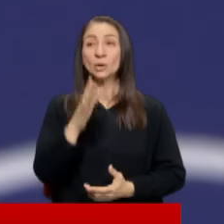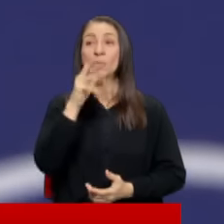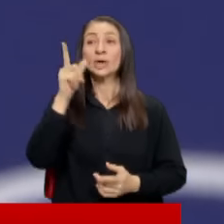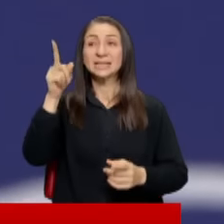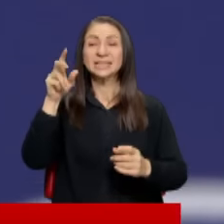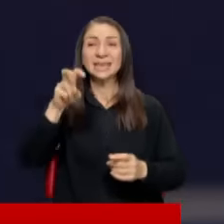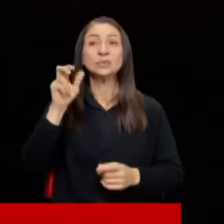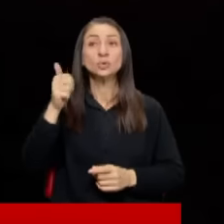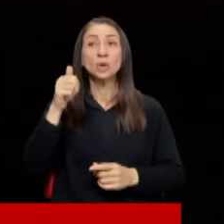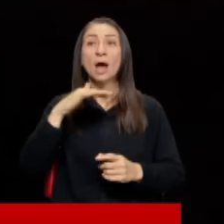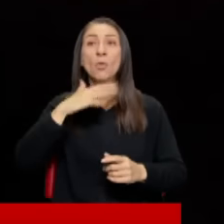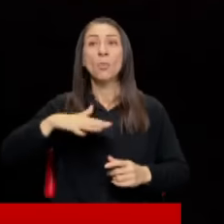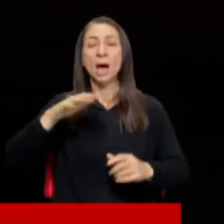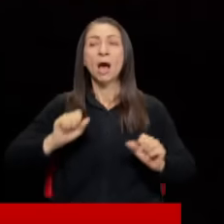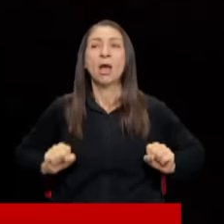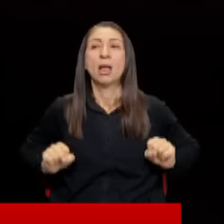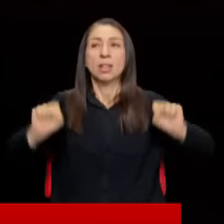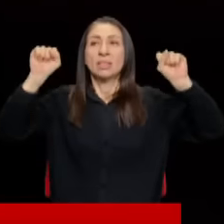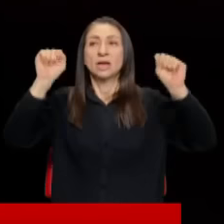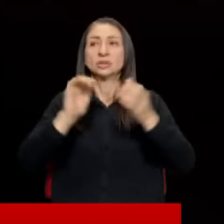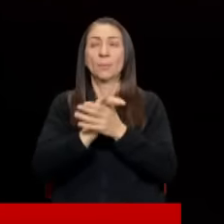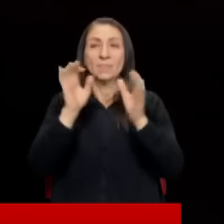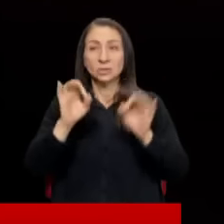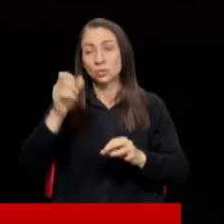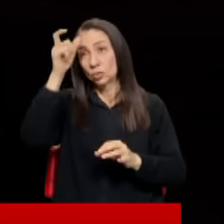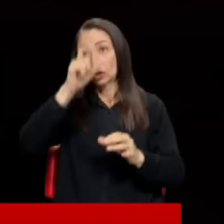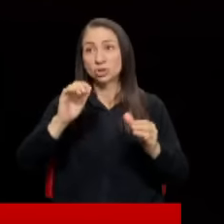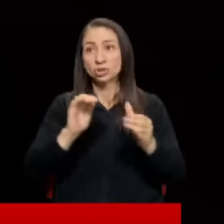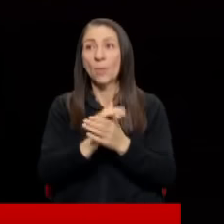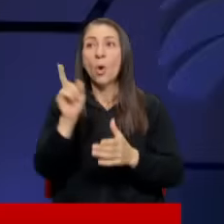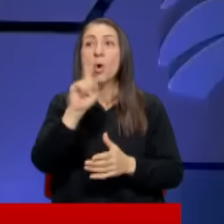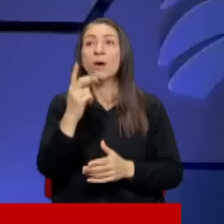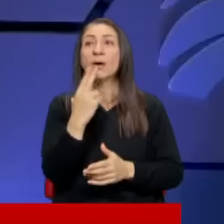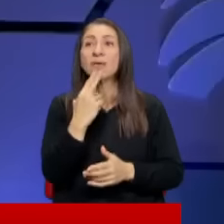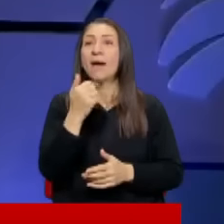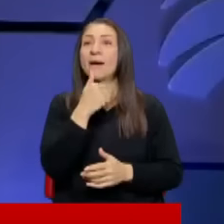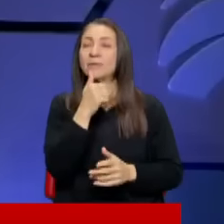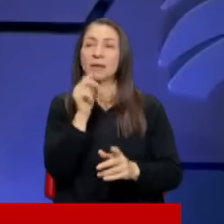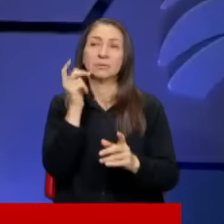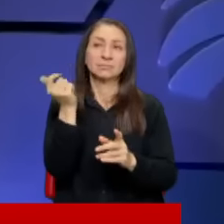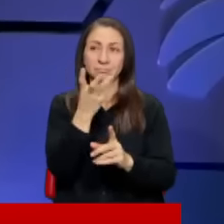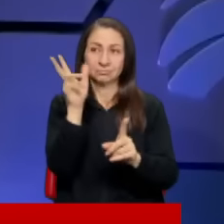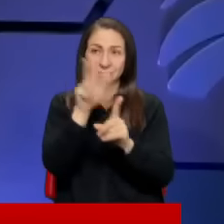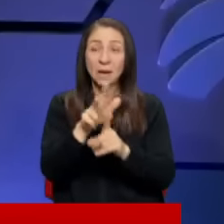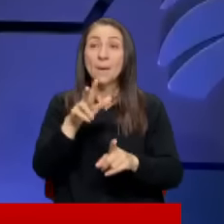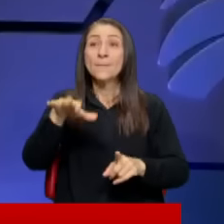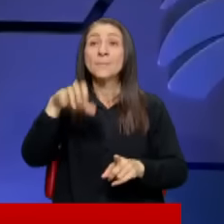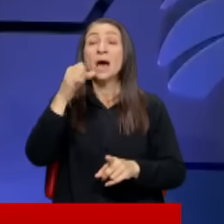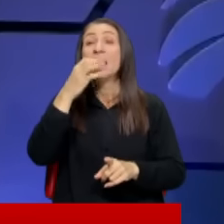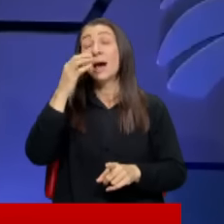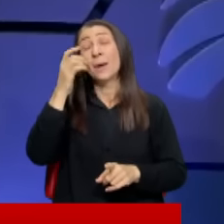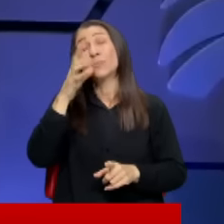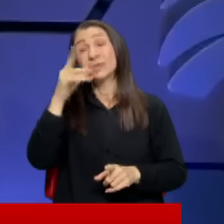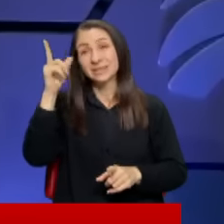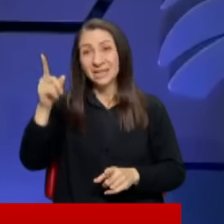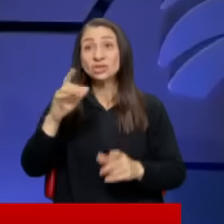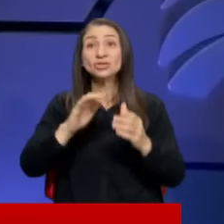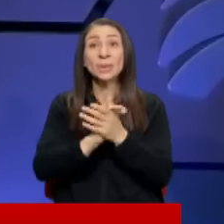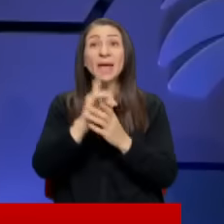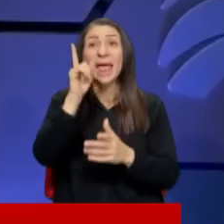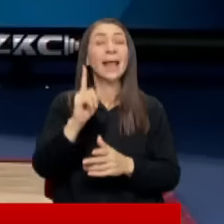Bulgaristan'da 8 gün sürecek Avrupa Halter Şampiyonası başladı. Türkiye şampiyonaya 10'ar kadın ve erkek sporcuyla katıldı. Başkent Sofya'da gerçekleştirilen